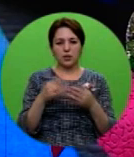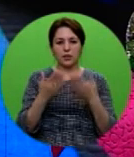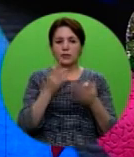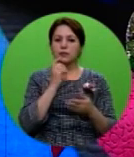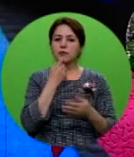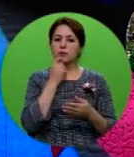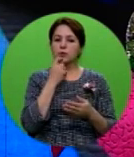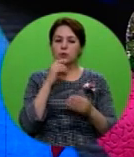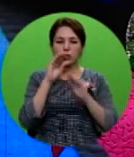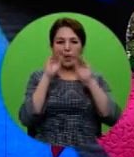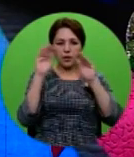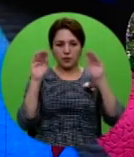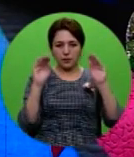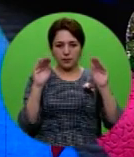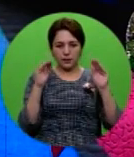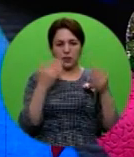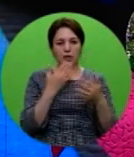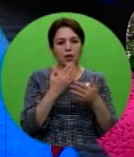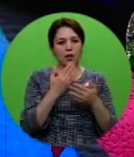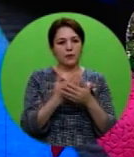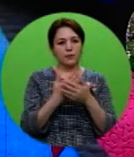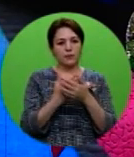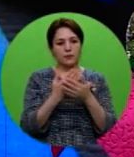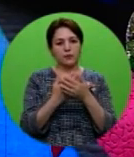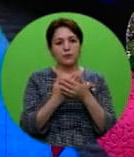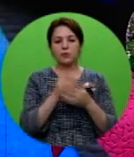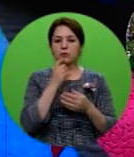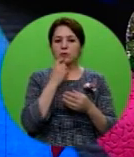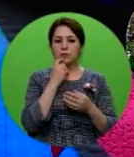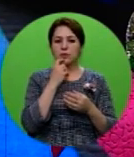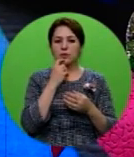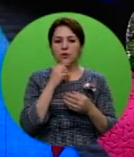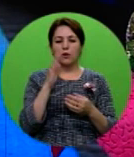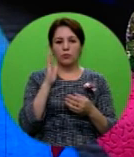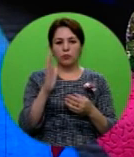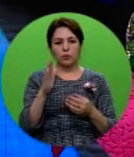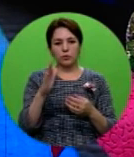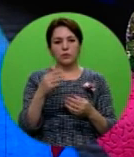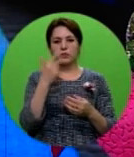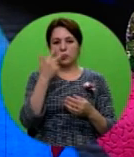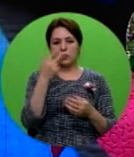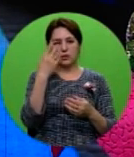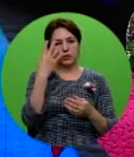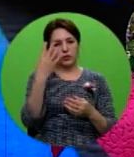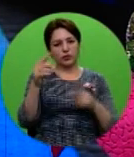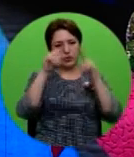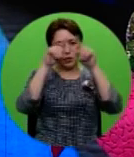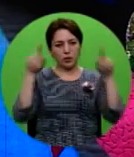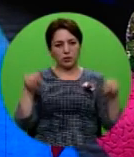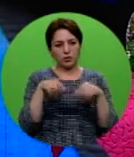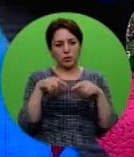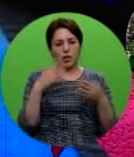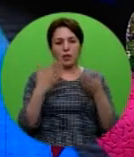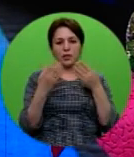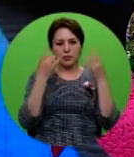вас предполагается сложный орнамент, то будет 3-4 окружности. Если у вас будет более